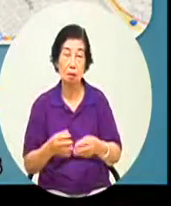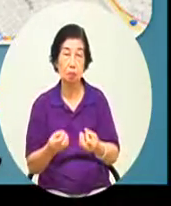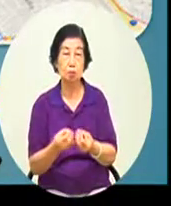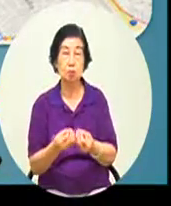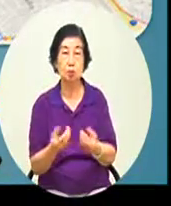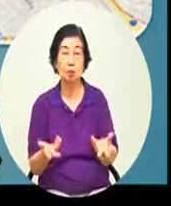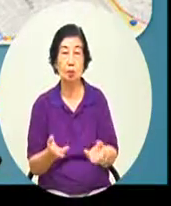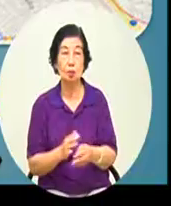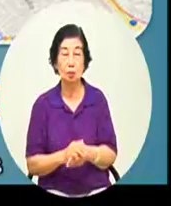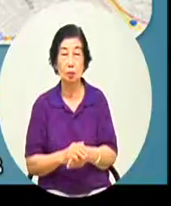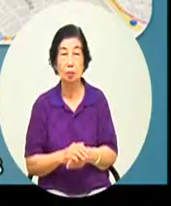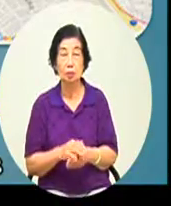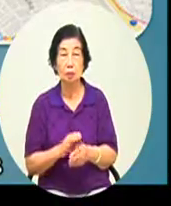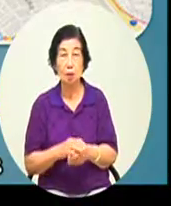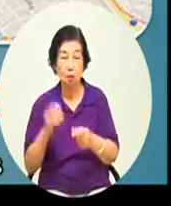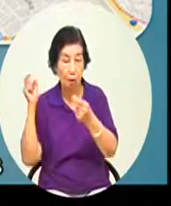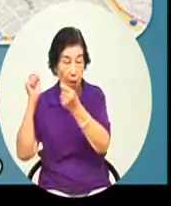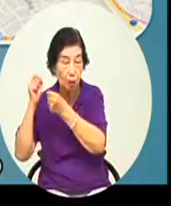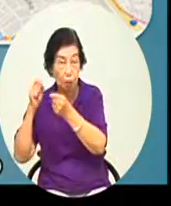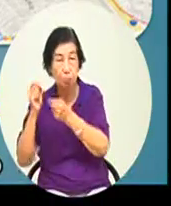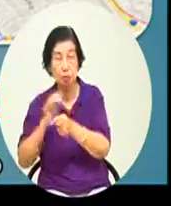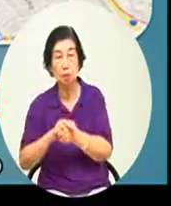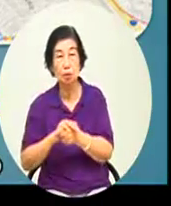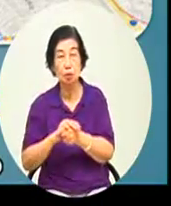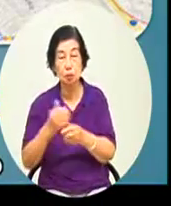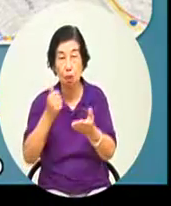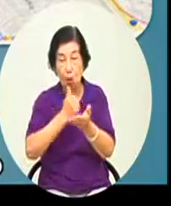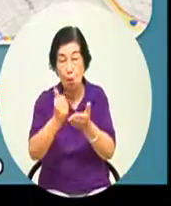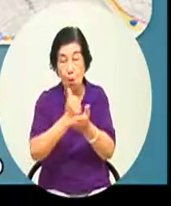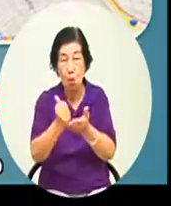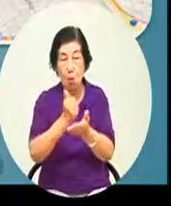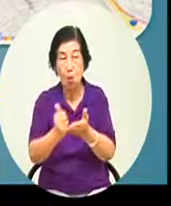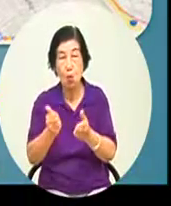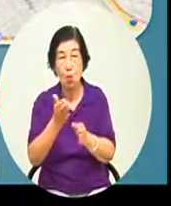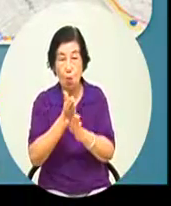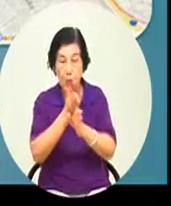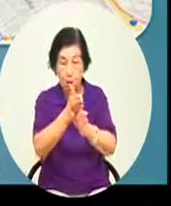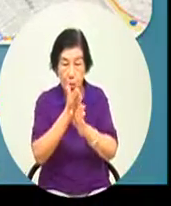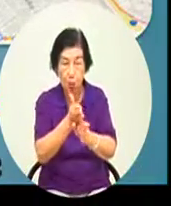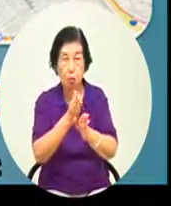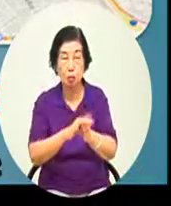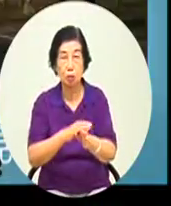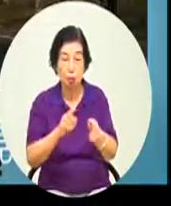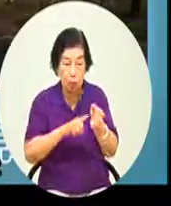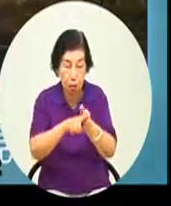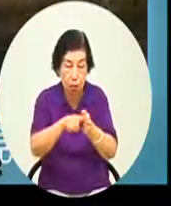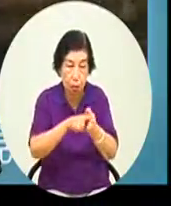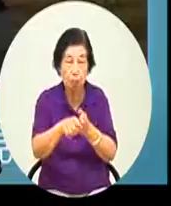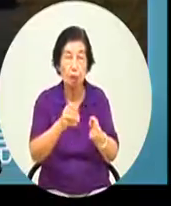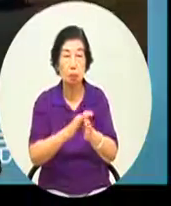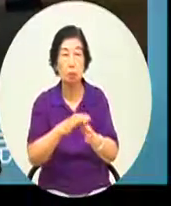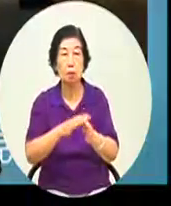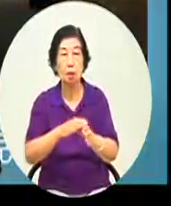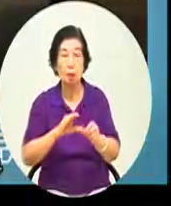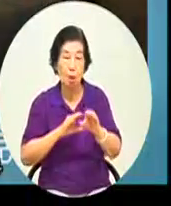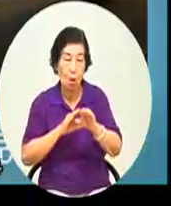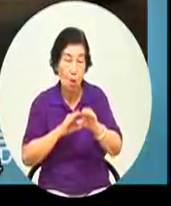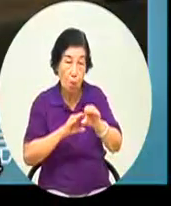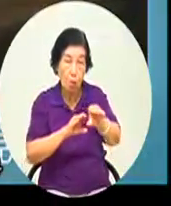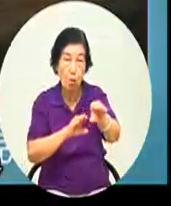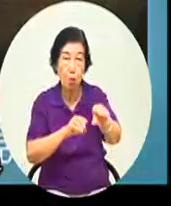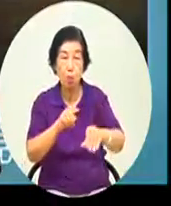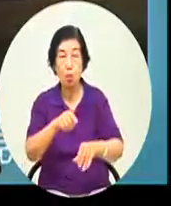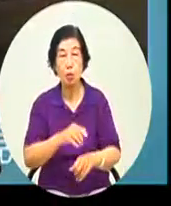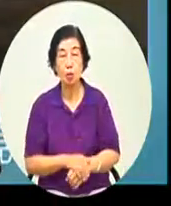就是货柜车专用道啊。啊，但是现在这里情形还够这么严重，为什么会这样啊？哦，那我们看一